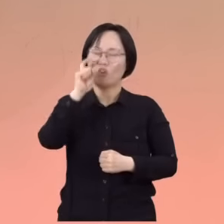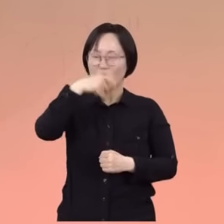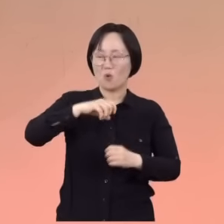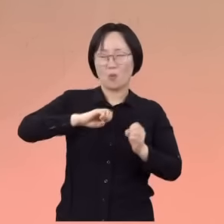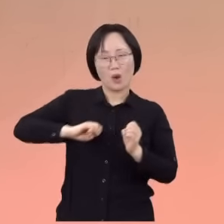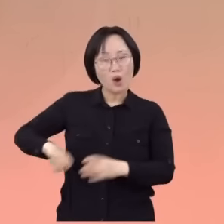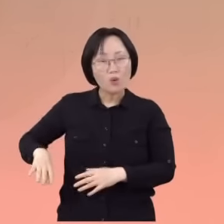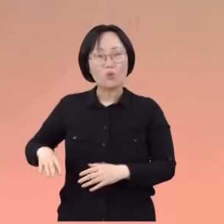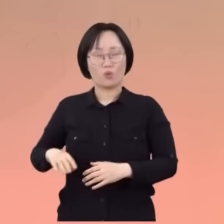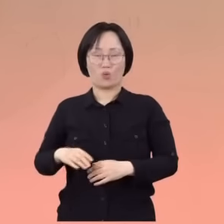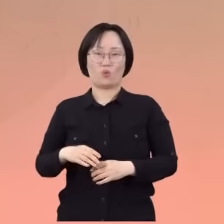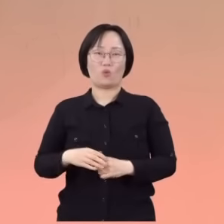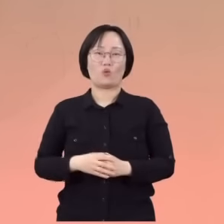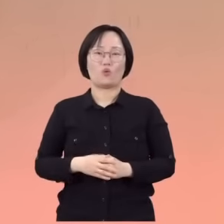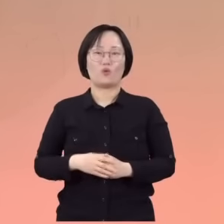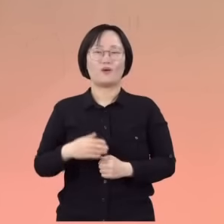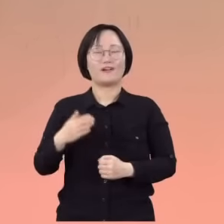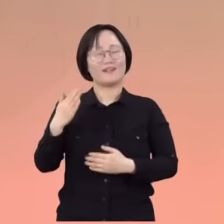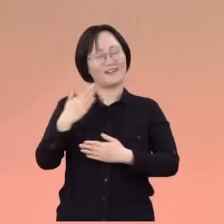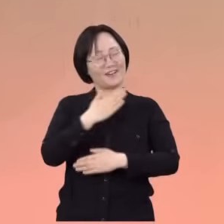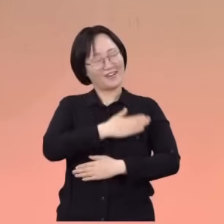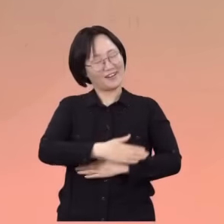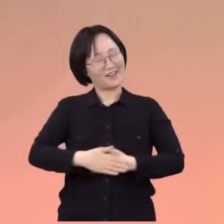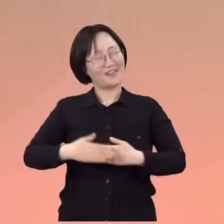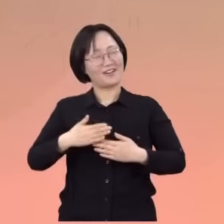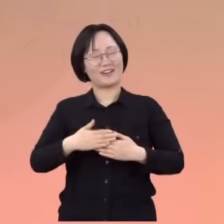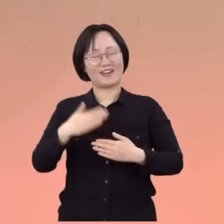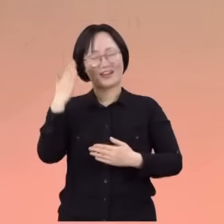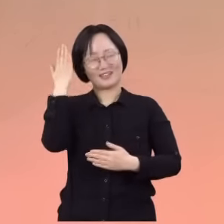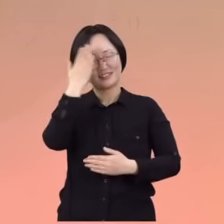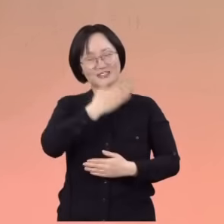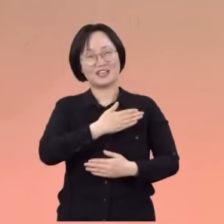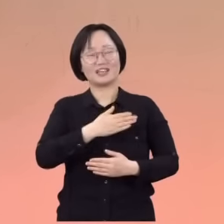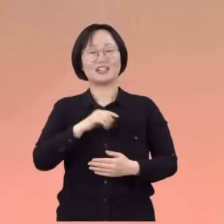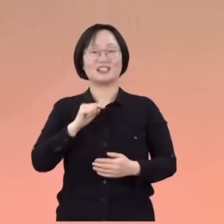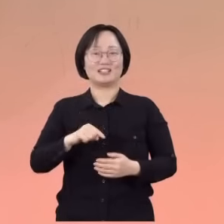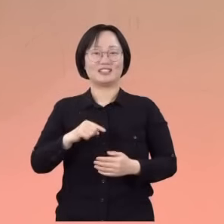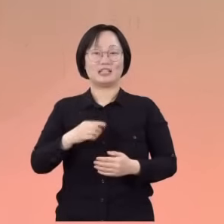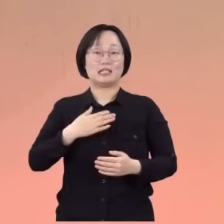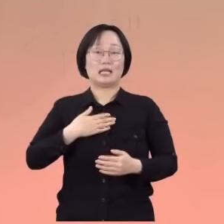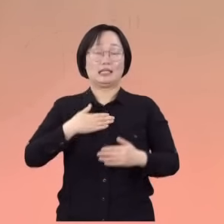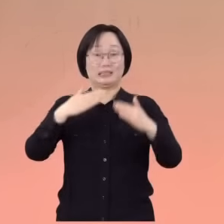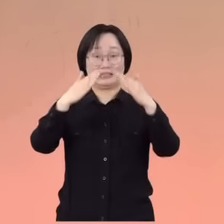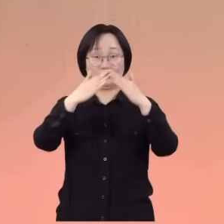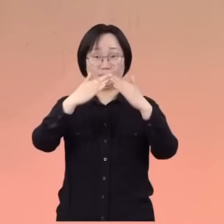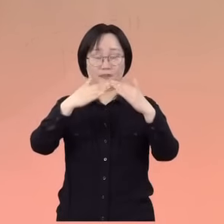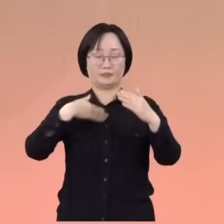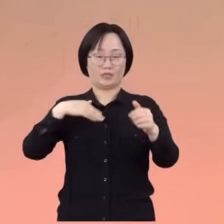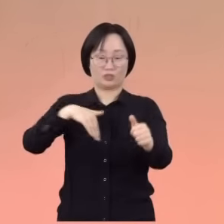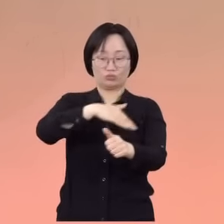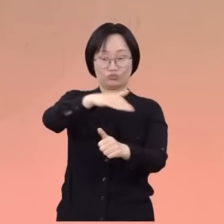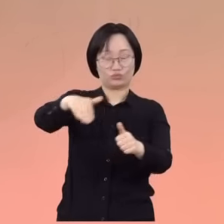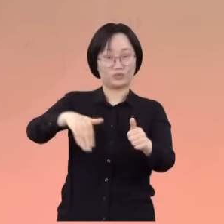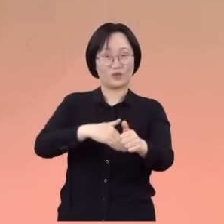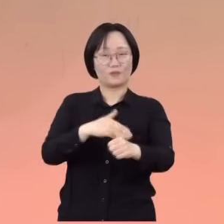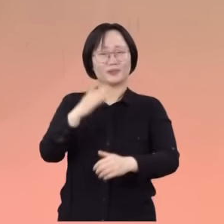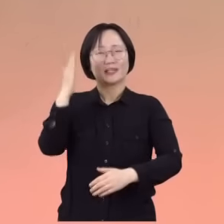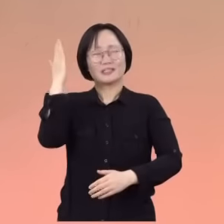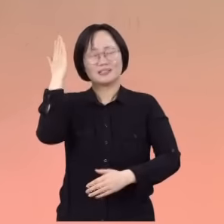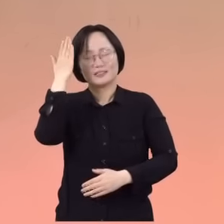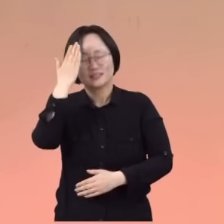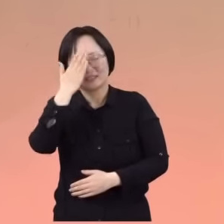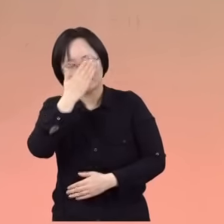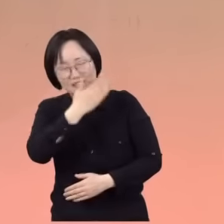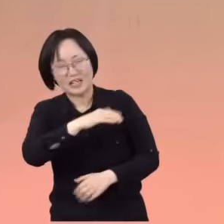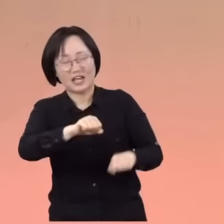업장을 소멸하는 꿈이고 집안 내가 살고 있는 거 내 주변을 하여튼 깨끗하게 내